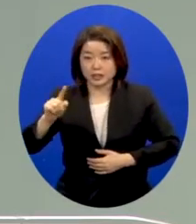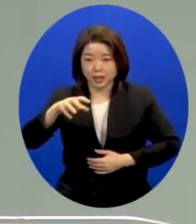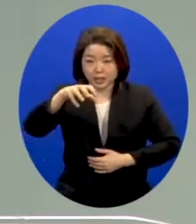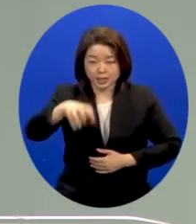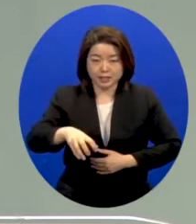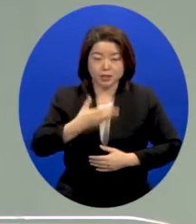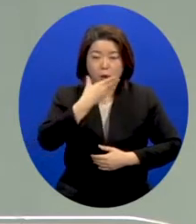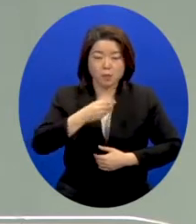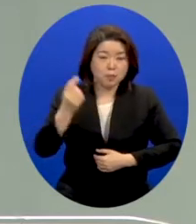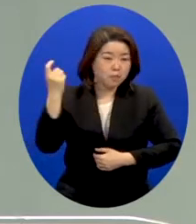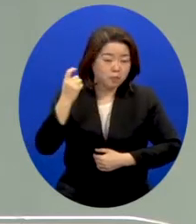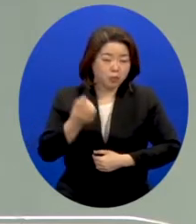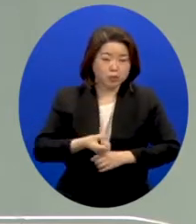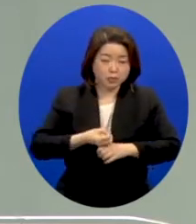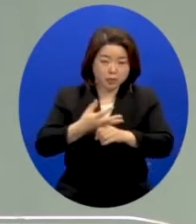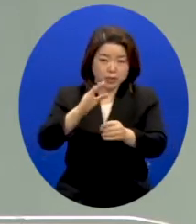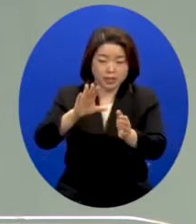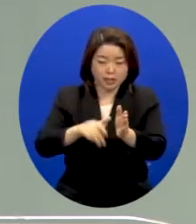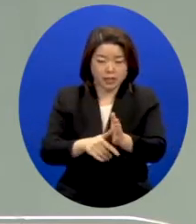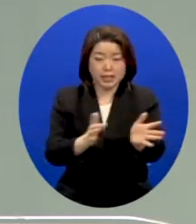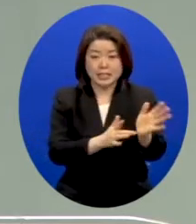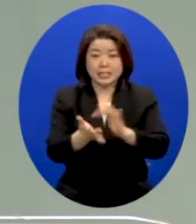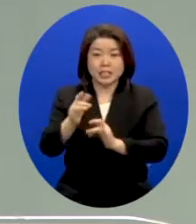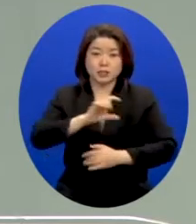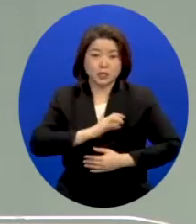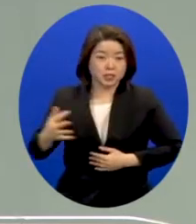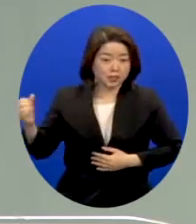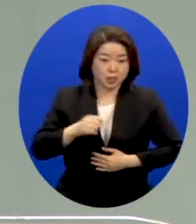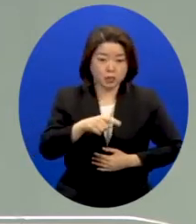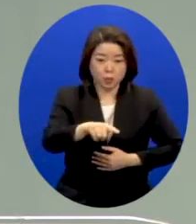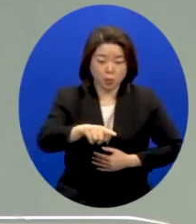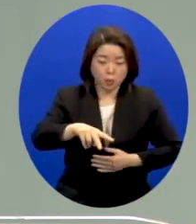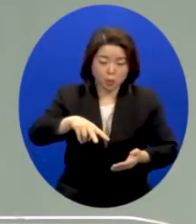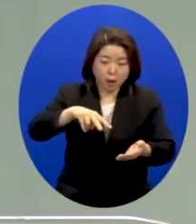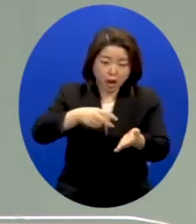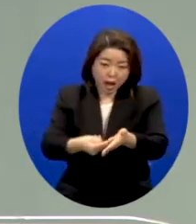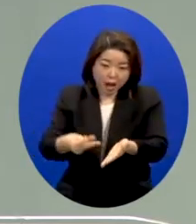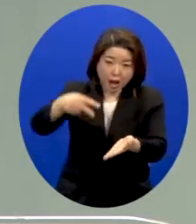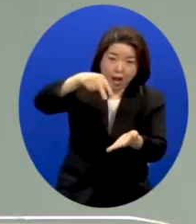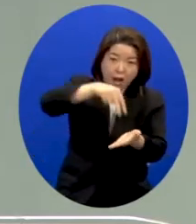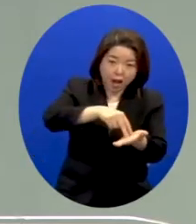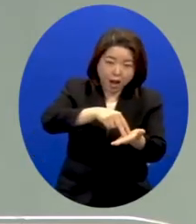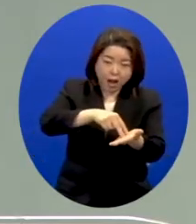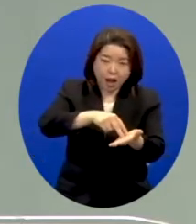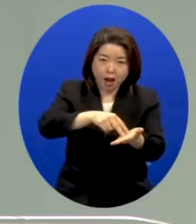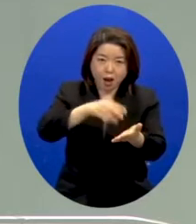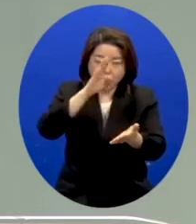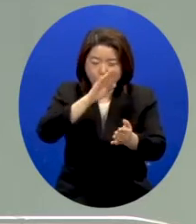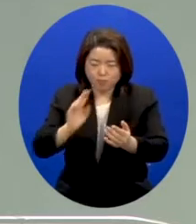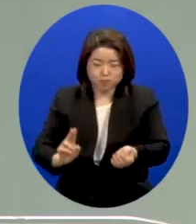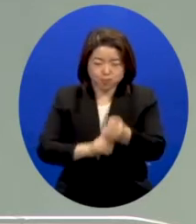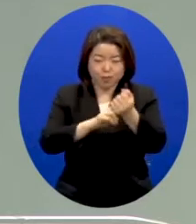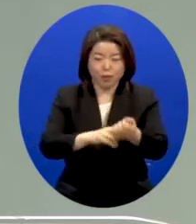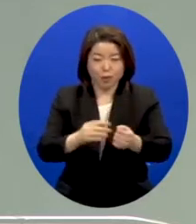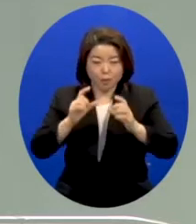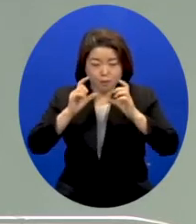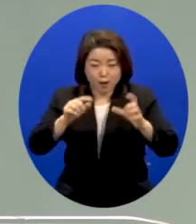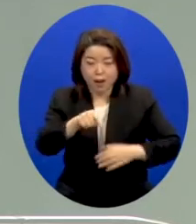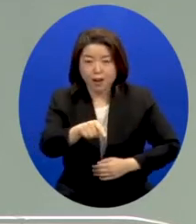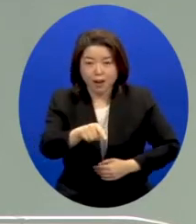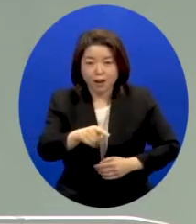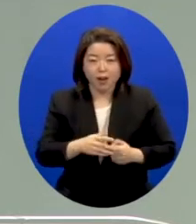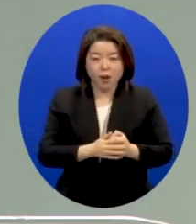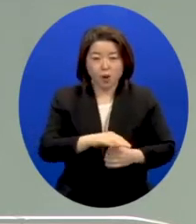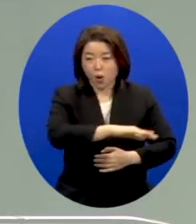예수님의 이름으로 그가 이렇게 세웠습니다 그런 기적이 일어나게 되니까 루 스 드 라 있는 사람들이 이